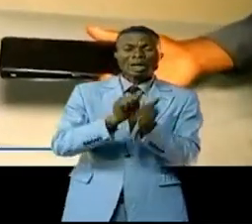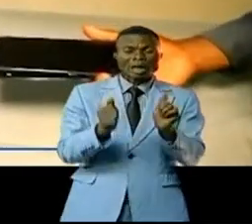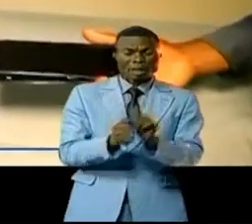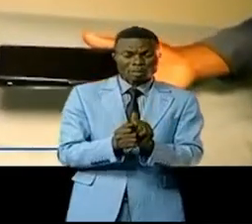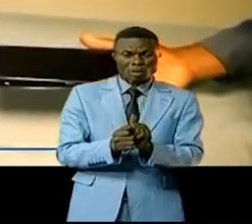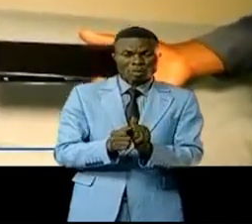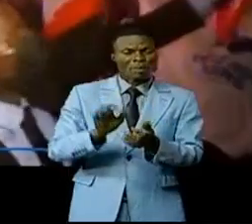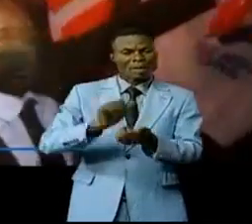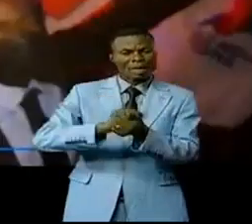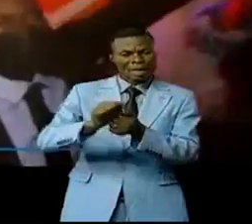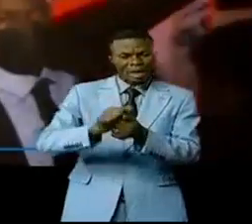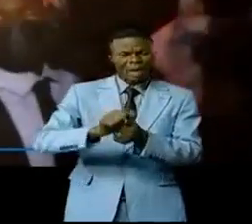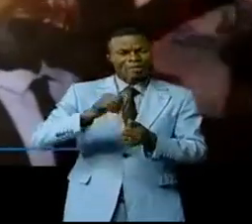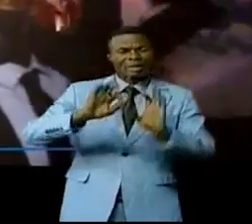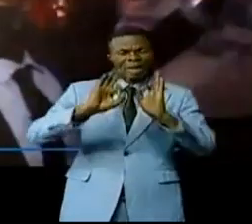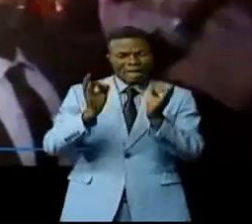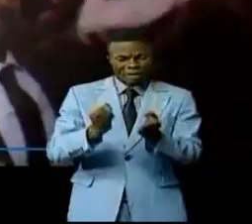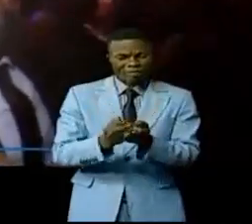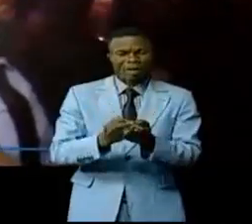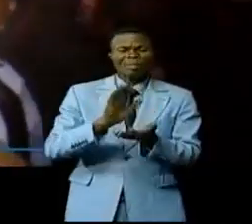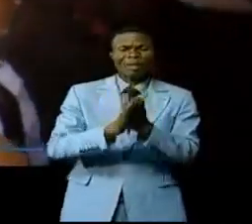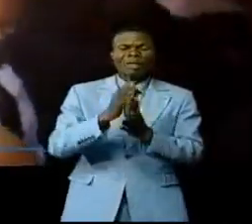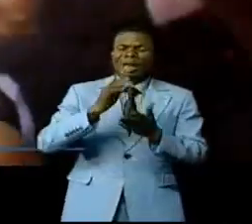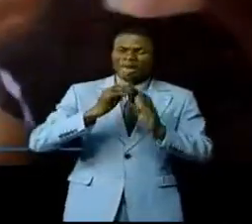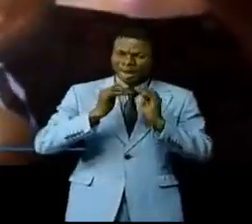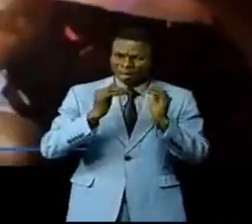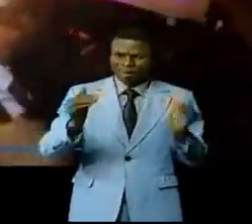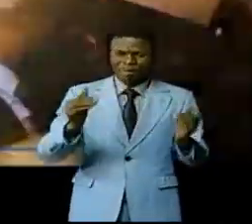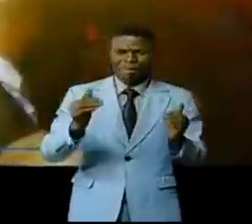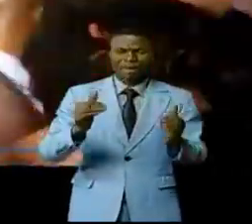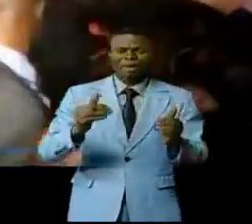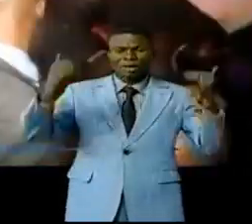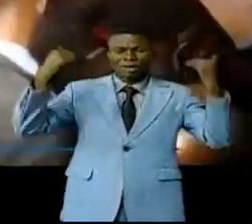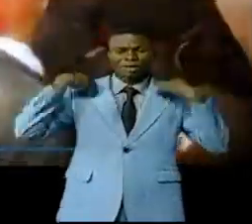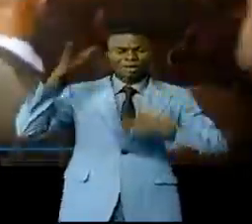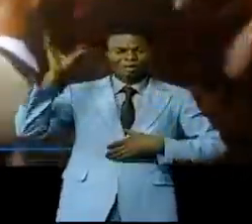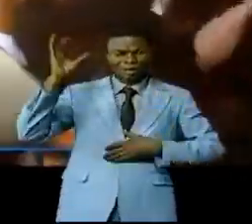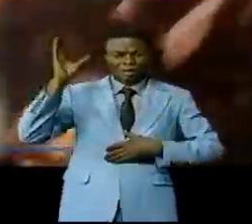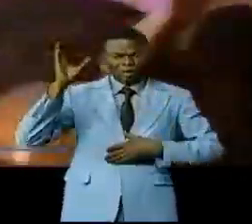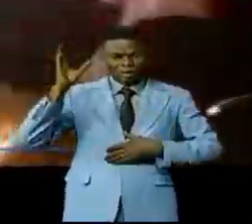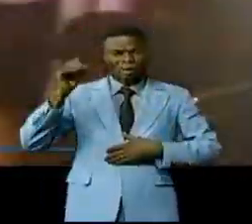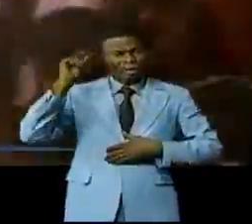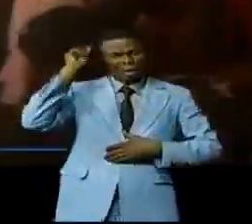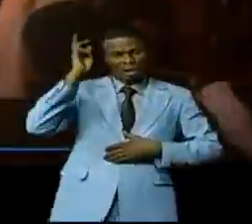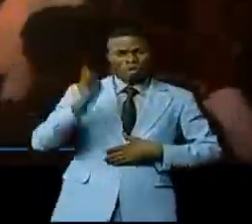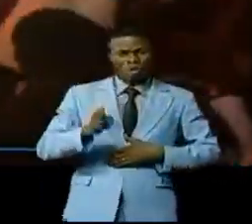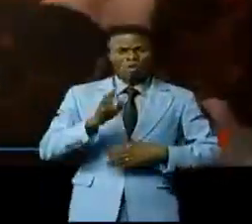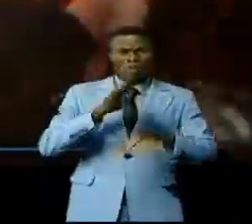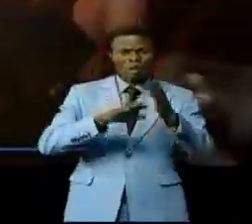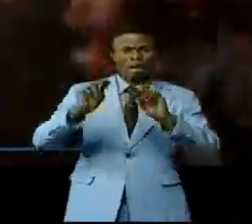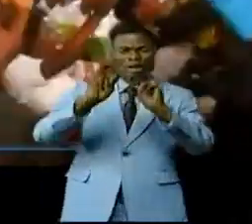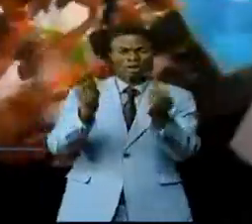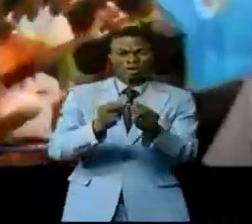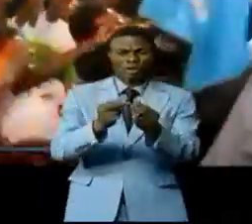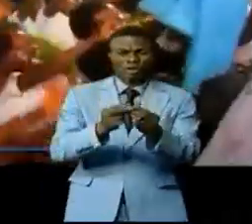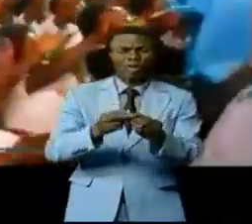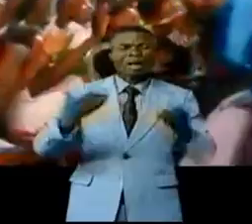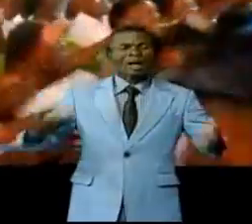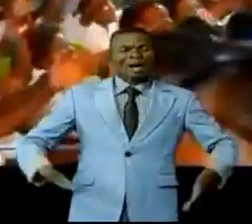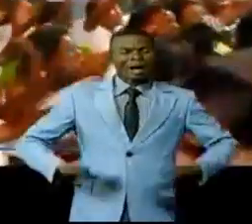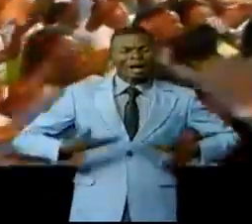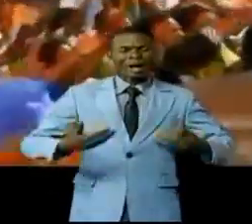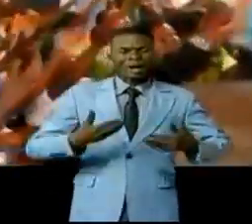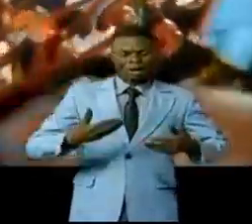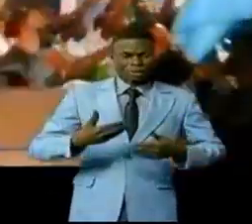lavés dans la famille. L'autorité provinciale s'est ensuite engloutie dans la foule de ses administrés, souvent excitée de joie chaque fois